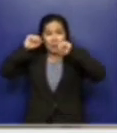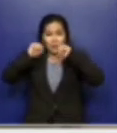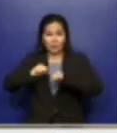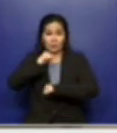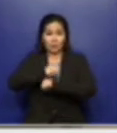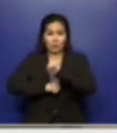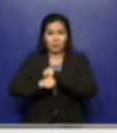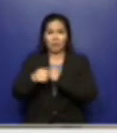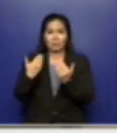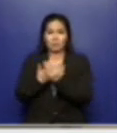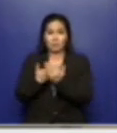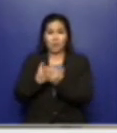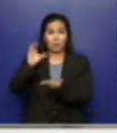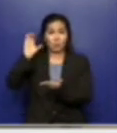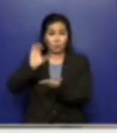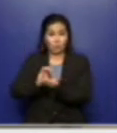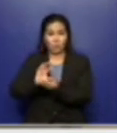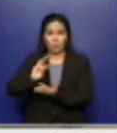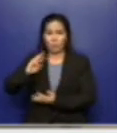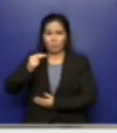ในวงเงิน